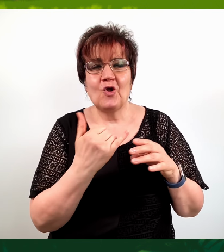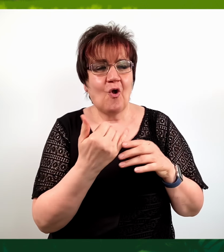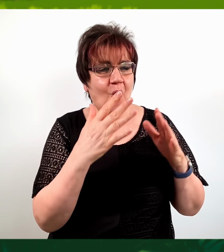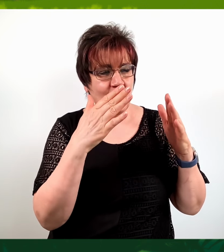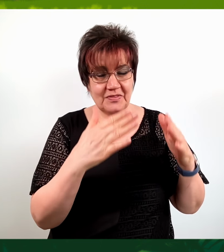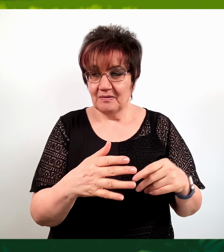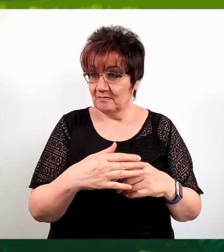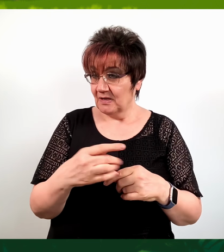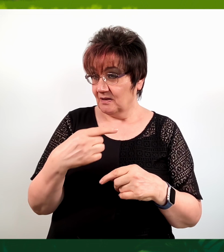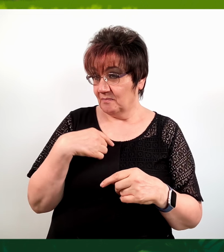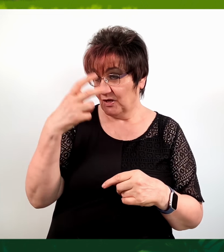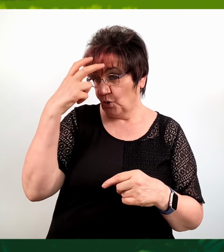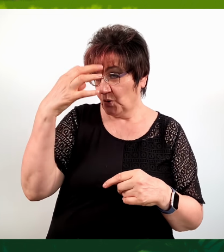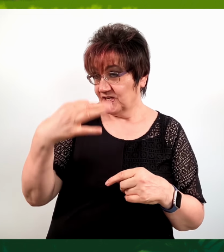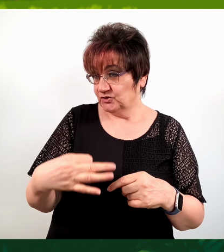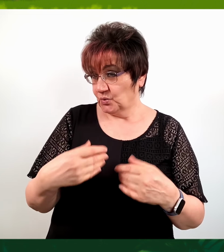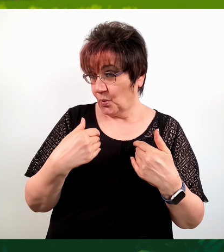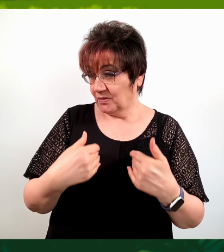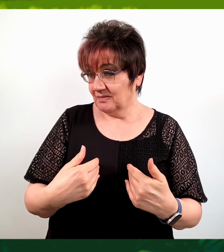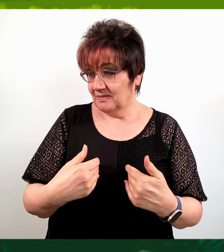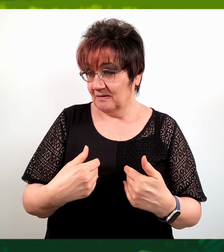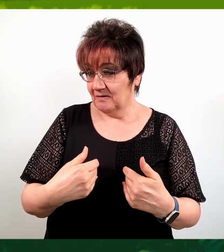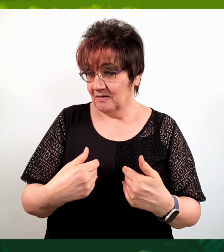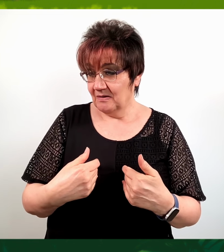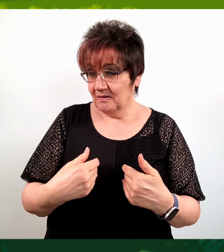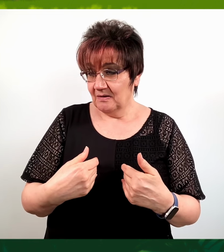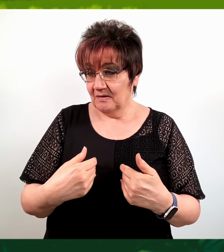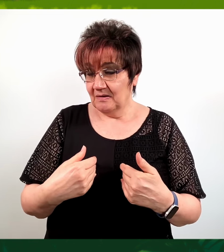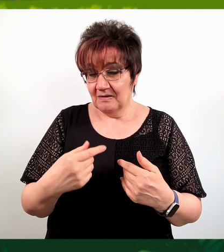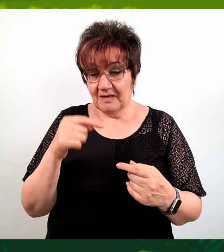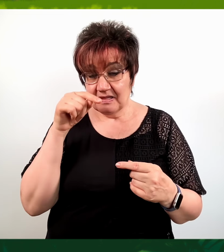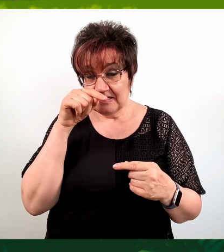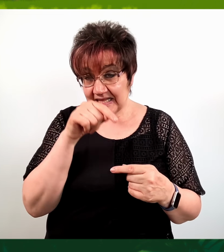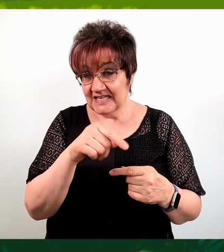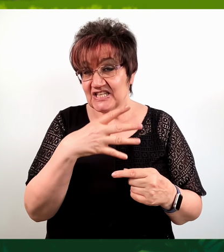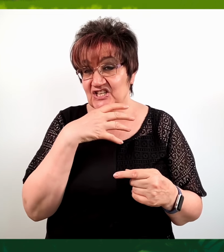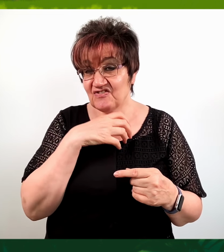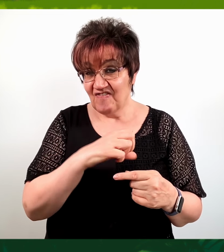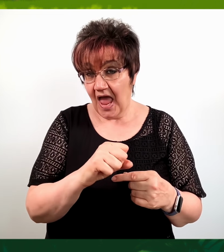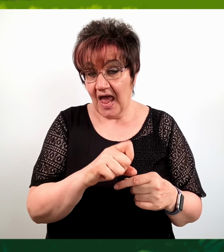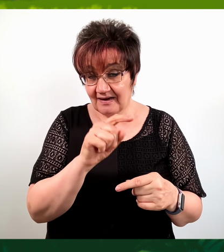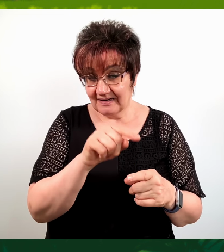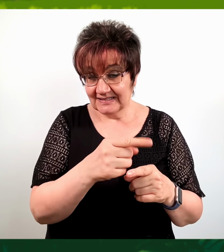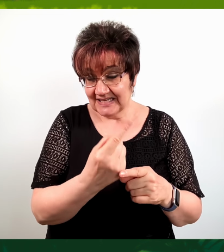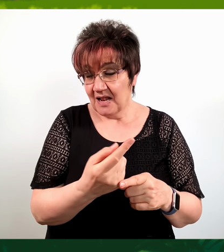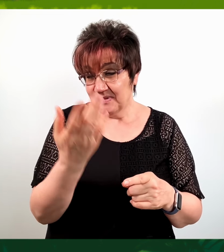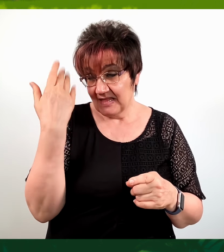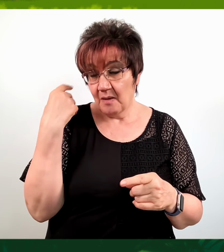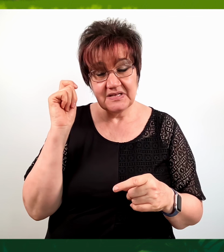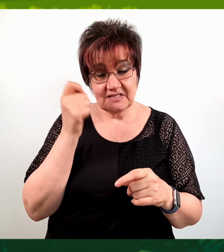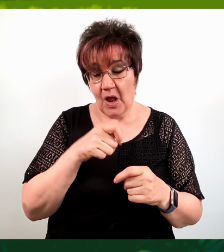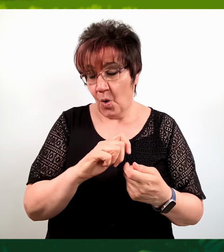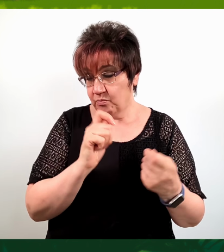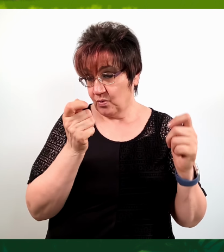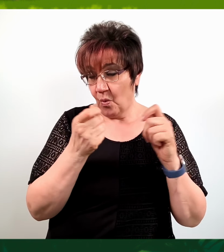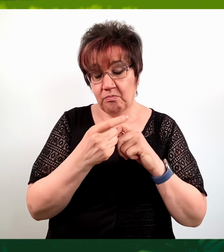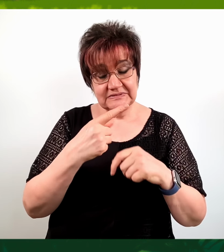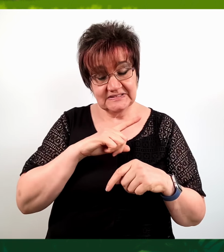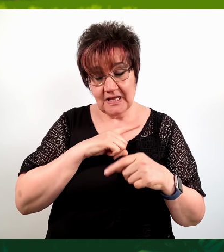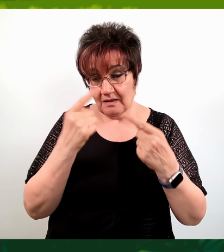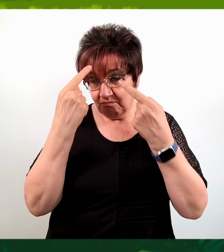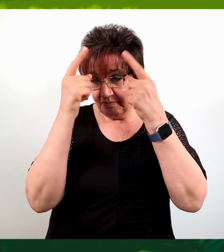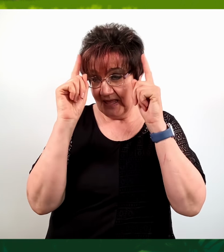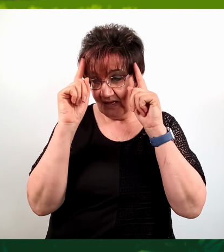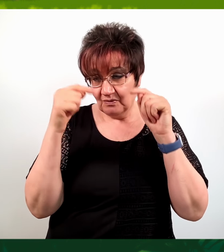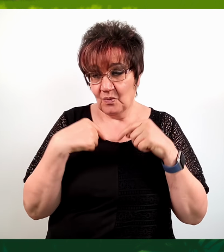Ich bin ein Königssohn, sprach er, mich hat dieser unbarmherzige Zwerg in einen Bären verzaubert und